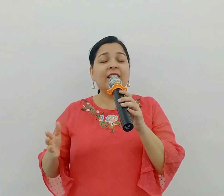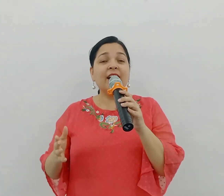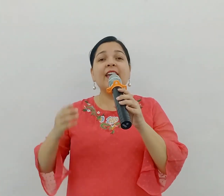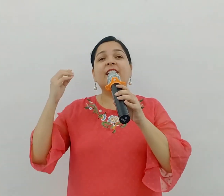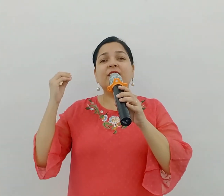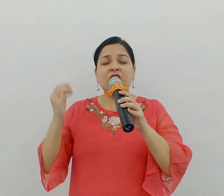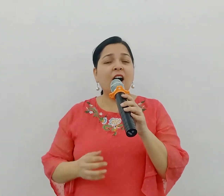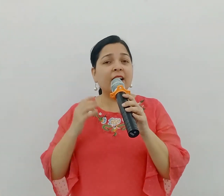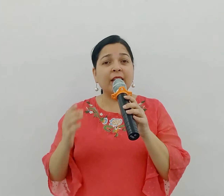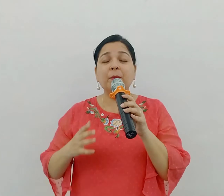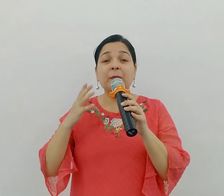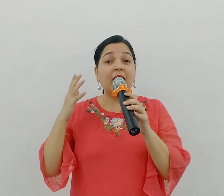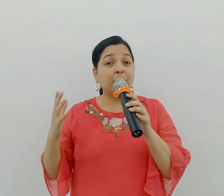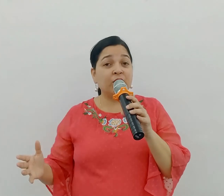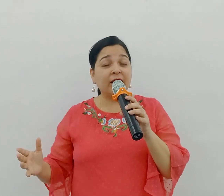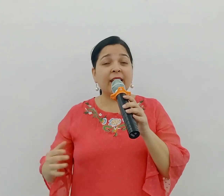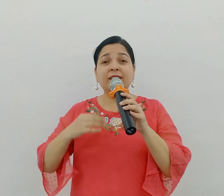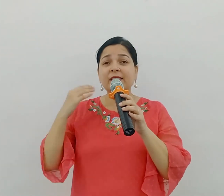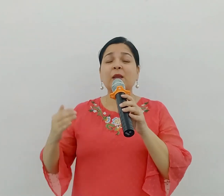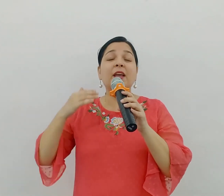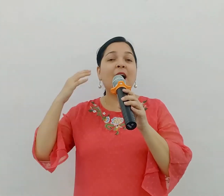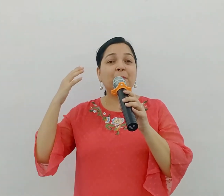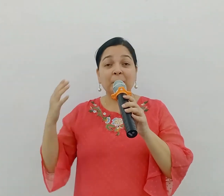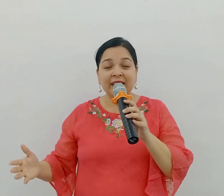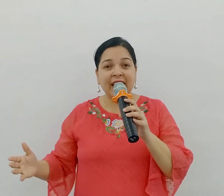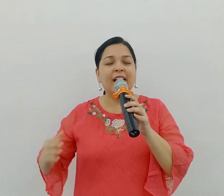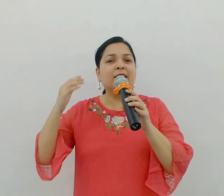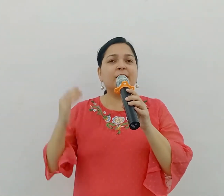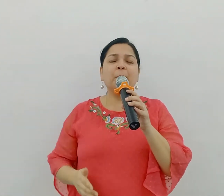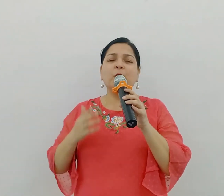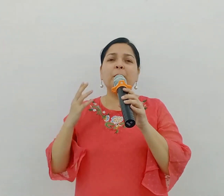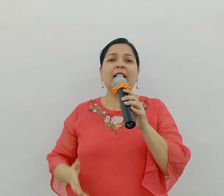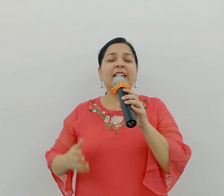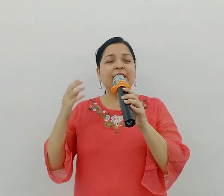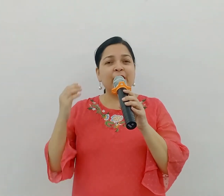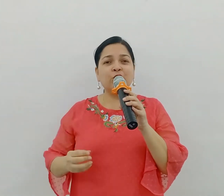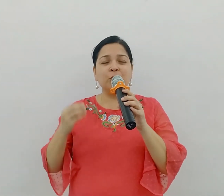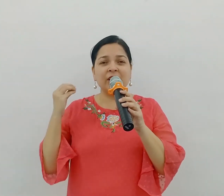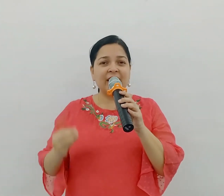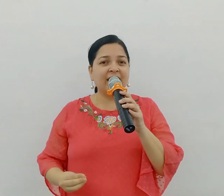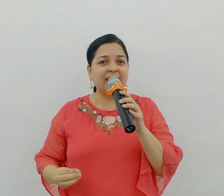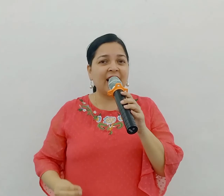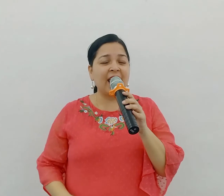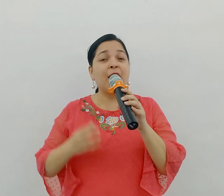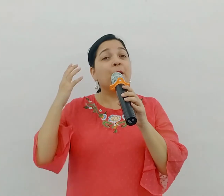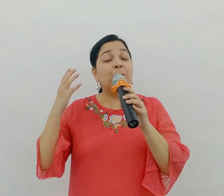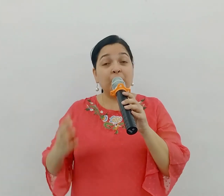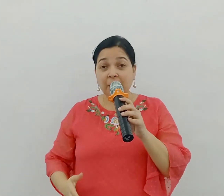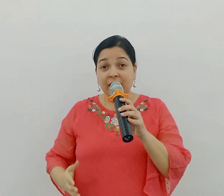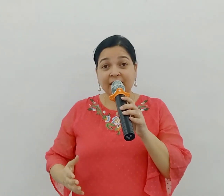क्या करना है? जहां कहीं पर भी आप जाते हैं, जिनसे भी आप मिलते हैं, सबको बताइए कि यीशु उनसे क्या करता